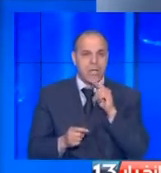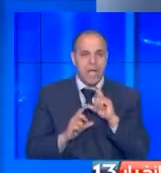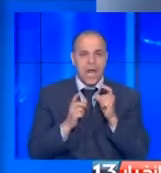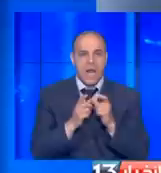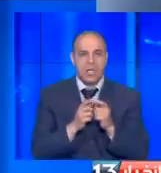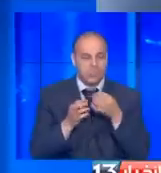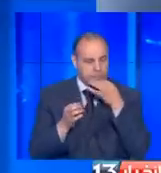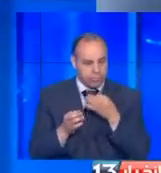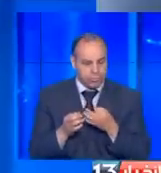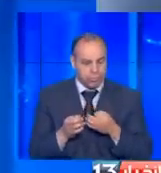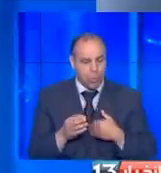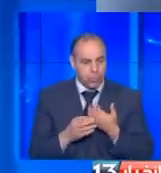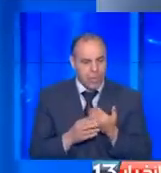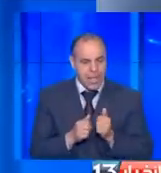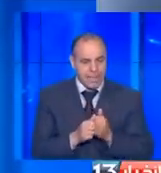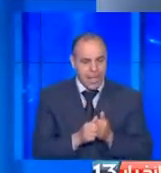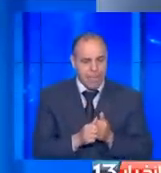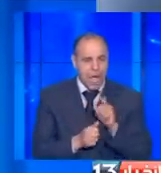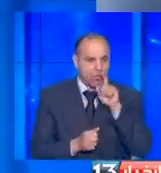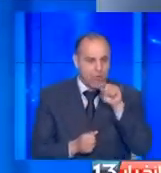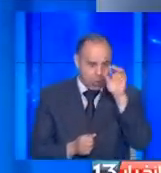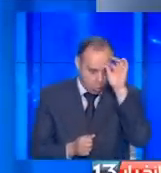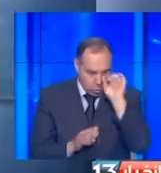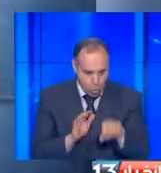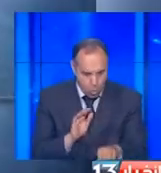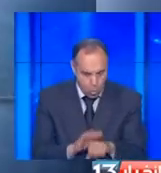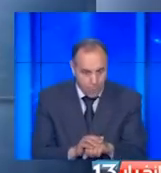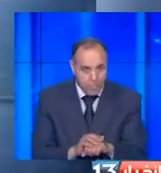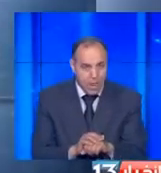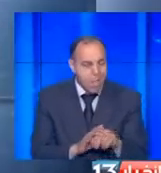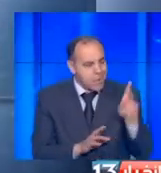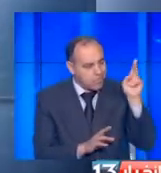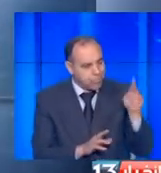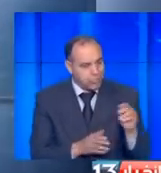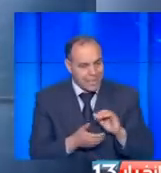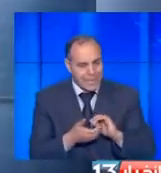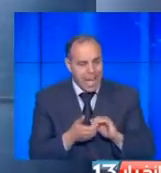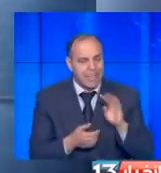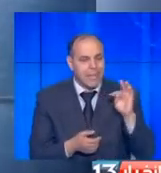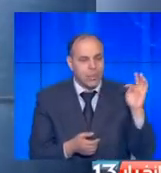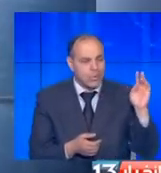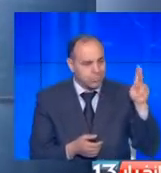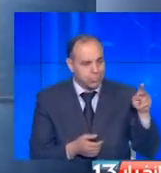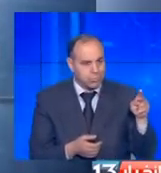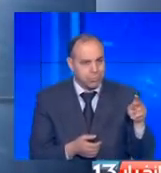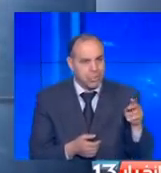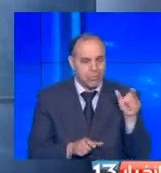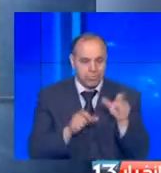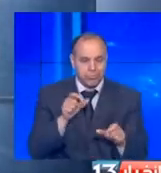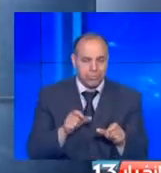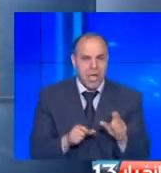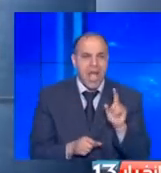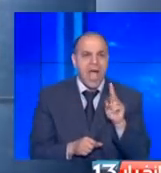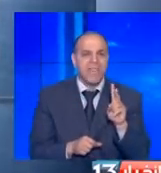لجنة الانضباط والروح الرياضية التابعة للجامعة التونسية لكرة القدم معاقبة اتحاد تطاوين بحرمانه من جماهيره